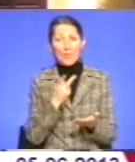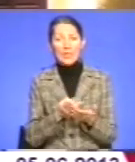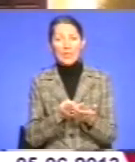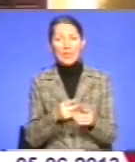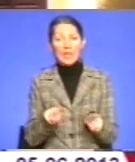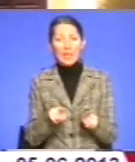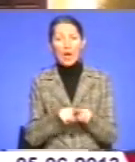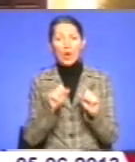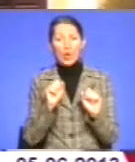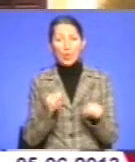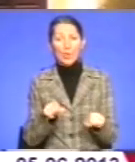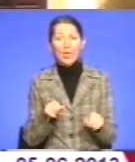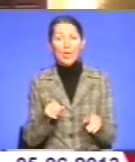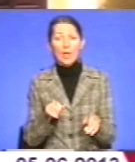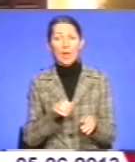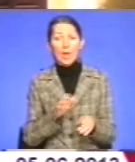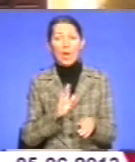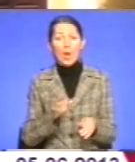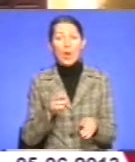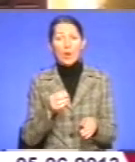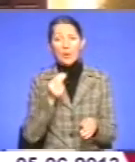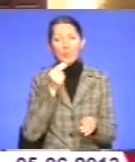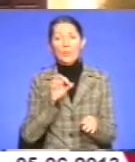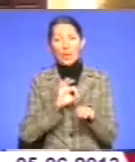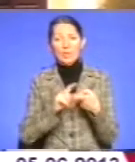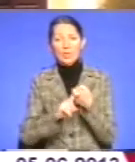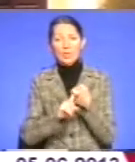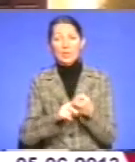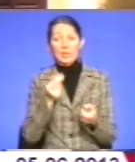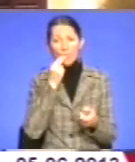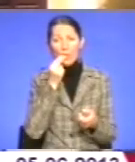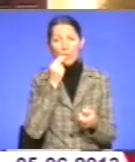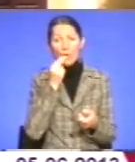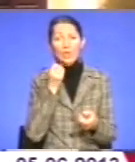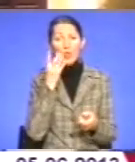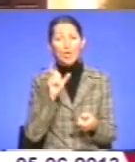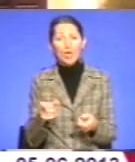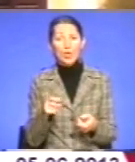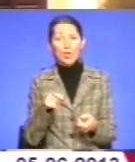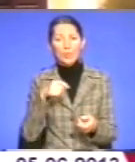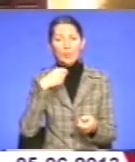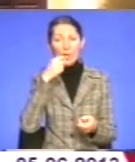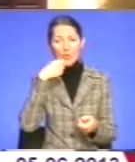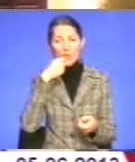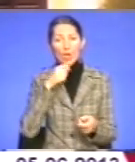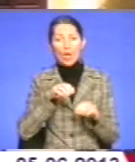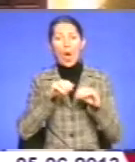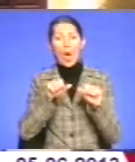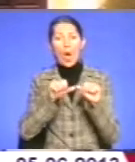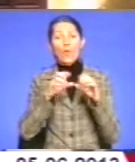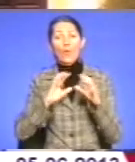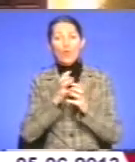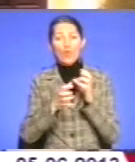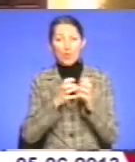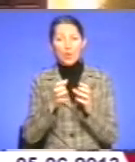може реалізовуватися харчовим шляхом, коли люди вживають фрукти та овочі,